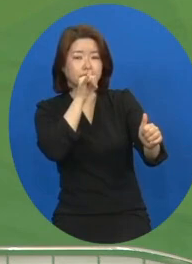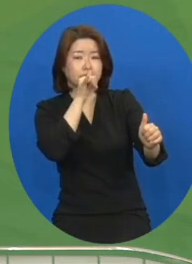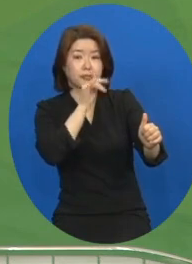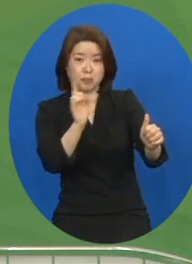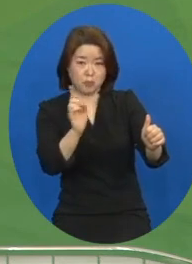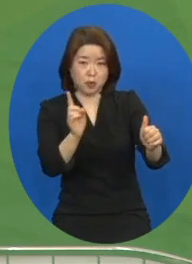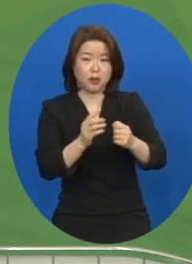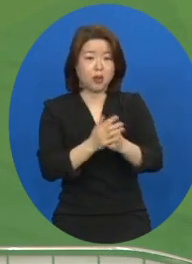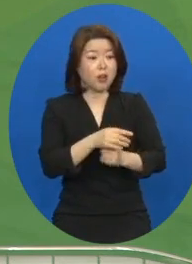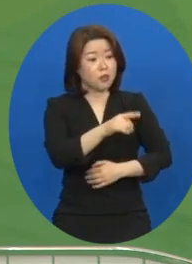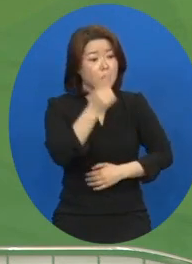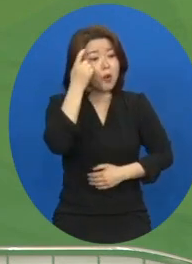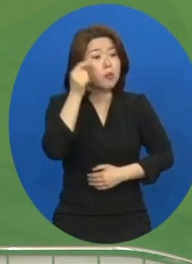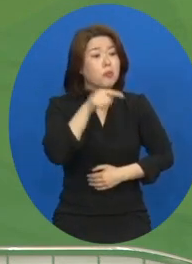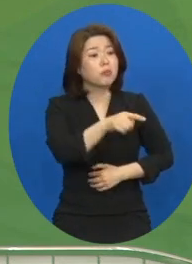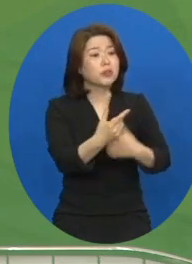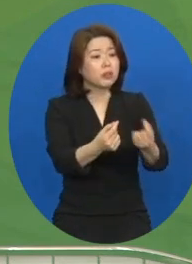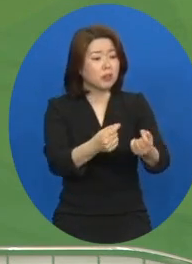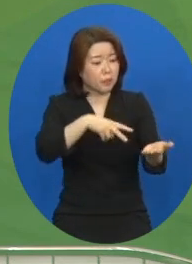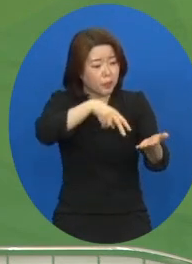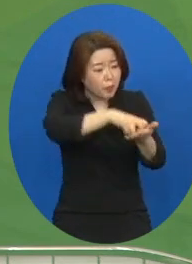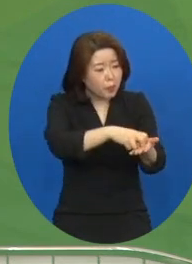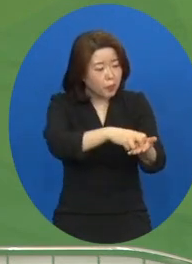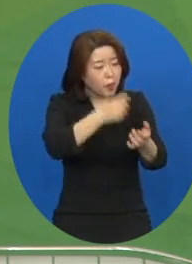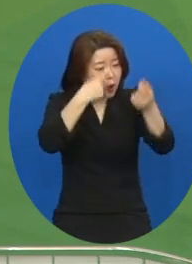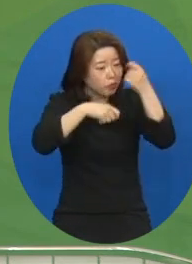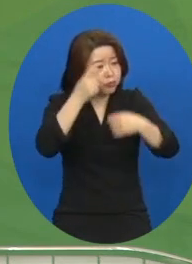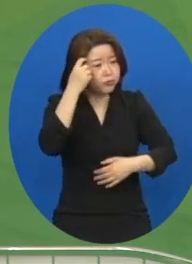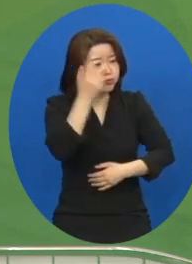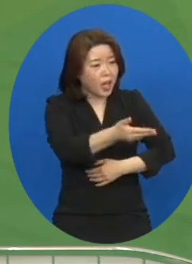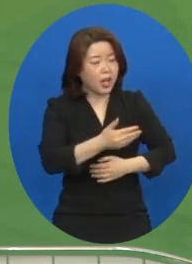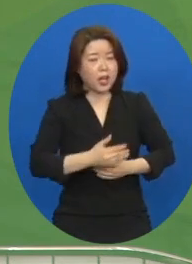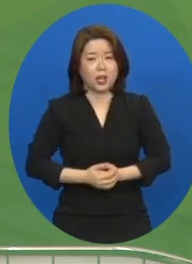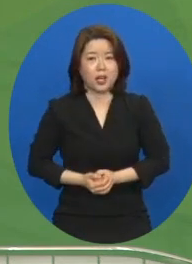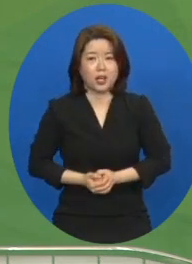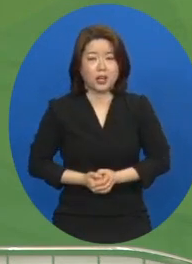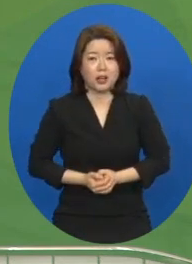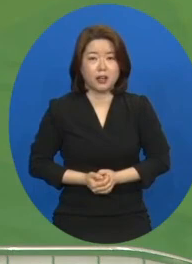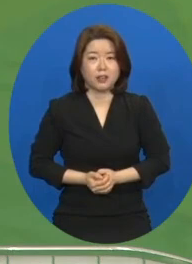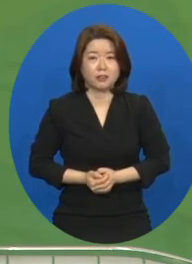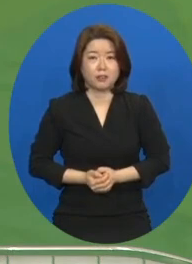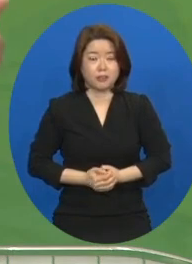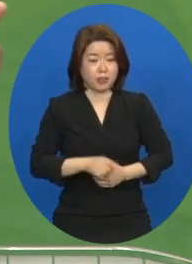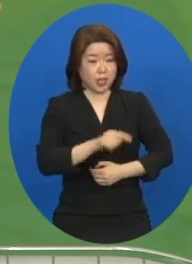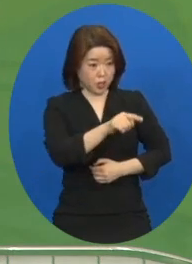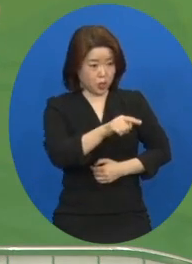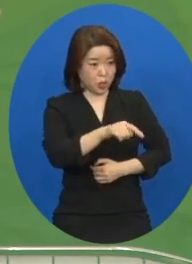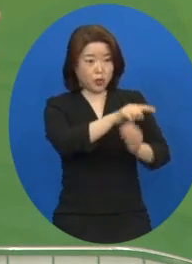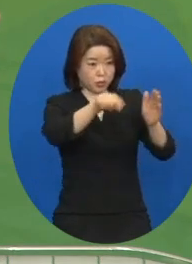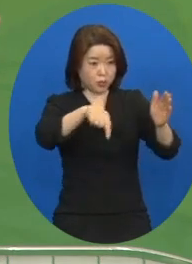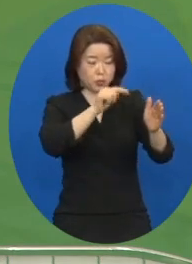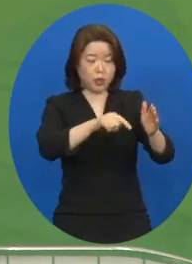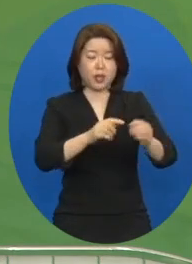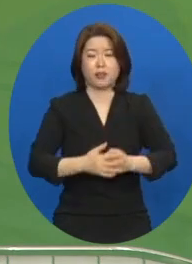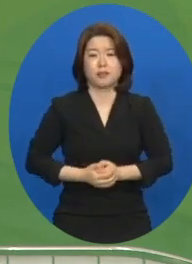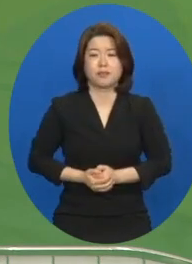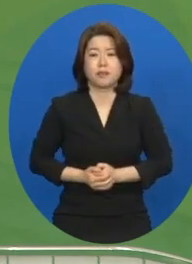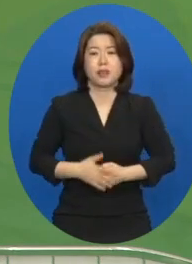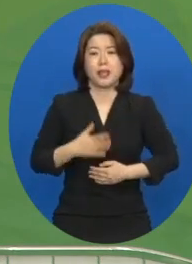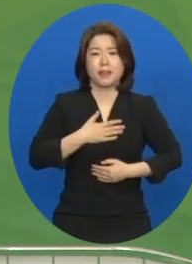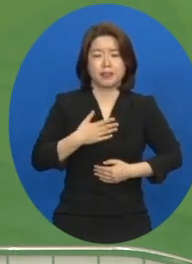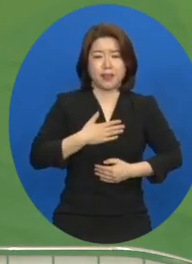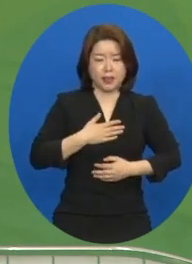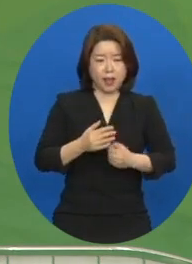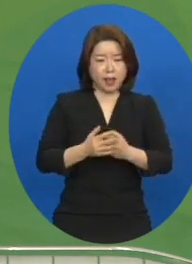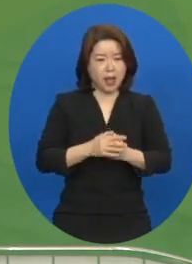너가 왜 이렇게 꼬꾸라져 있느냐? 너희 중에 내가